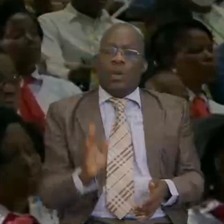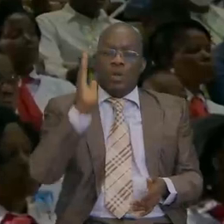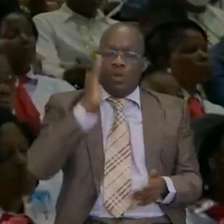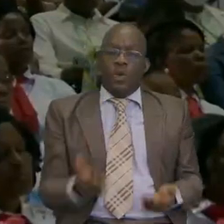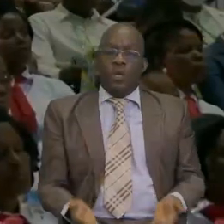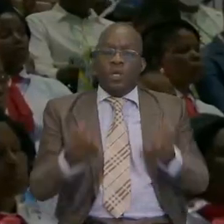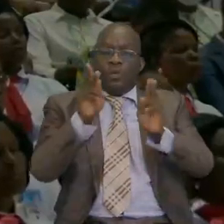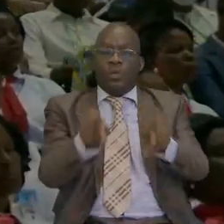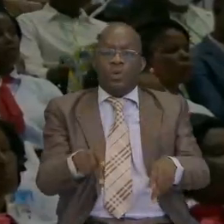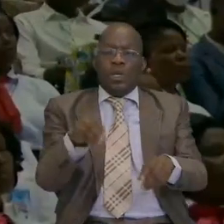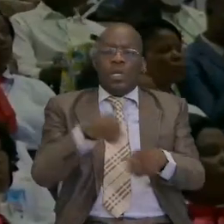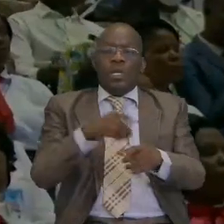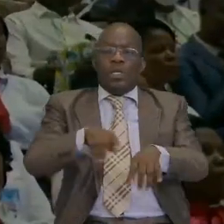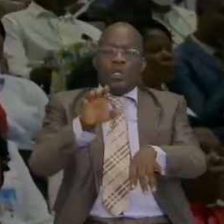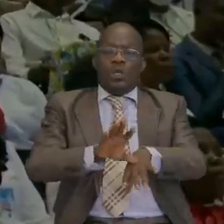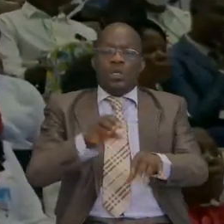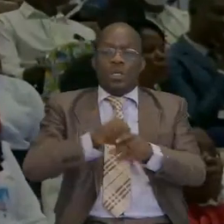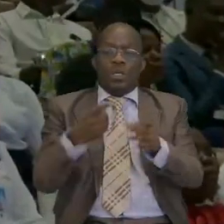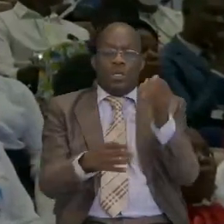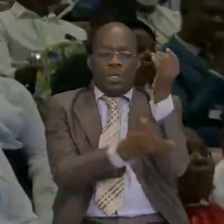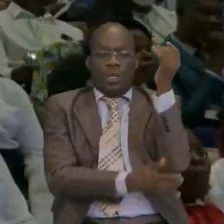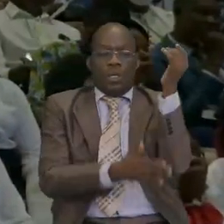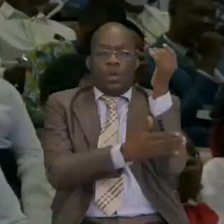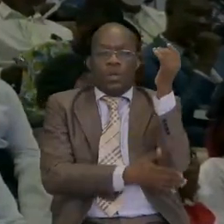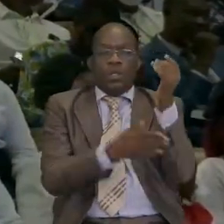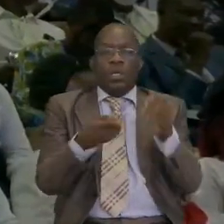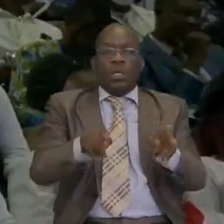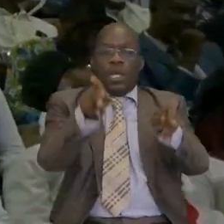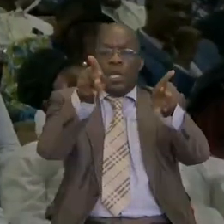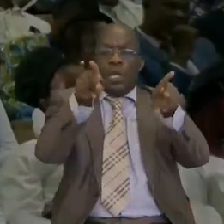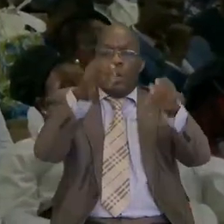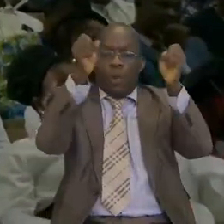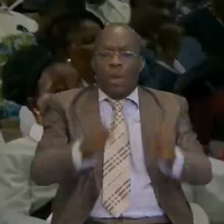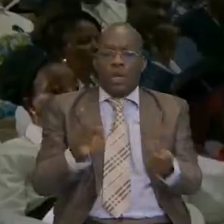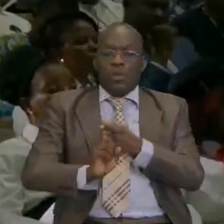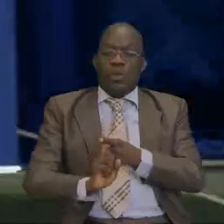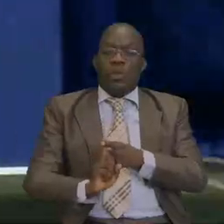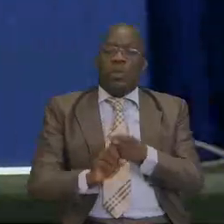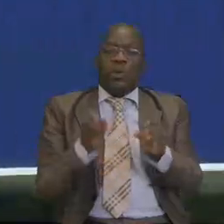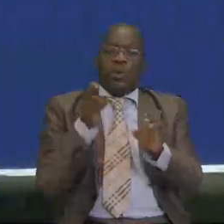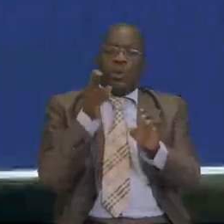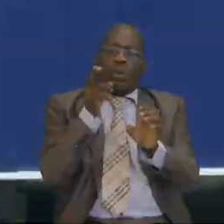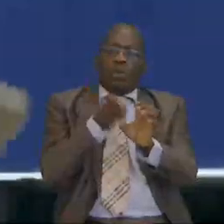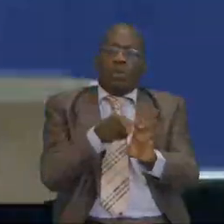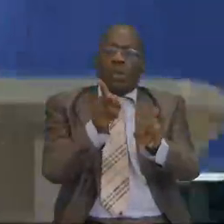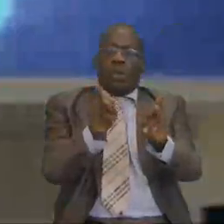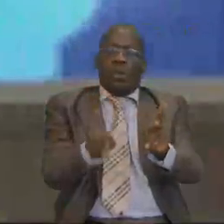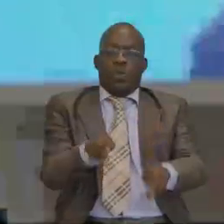l'Église, dans le pays. La puissance pour unir les